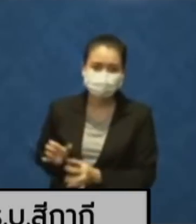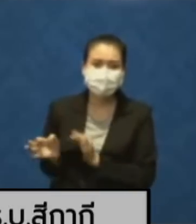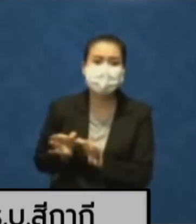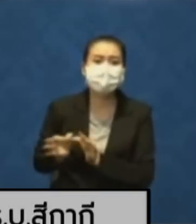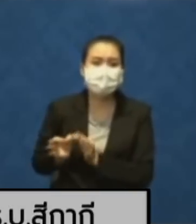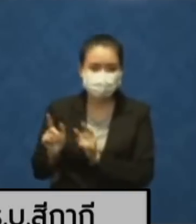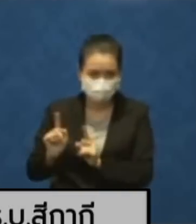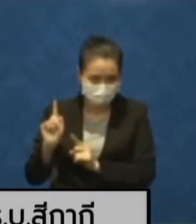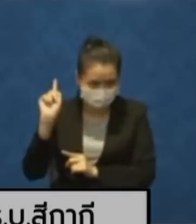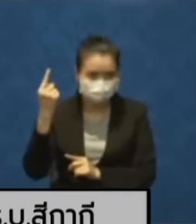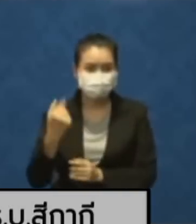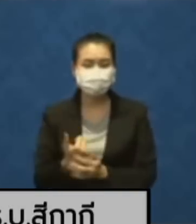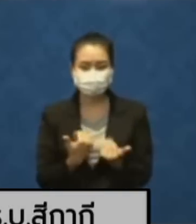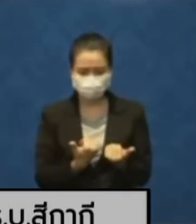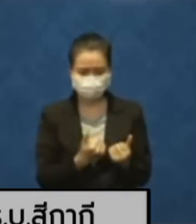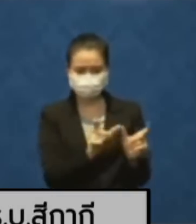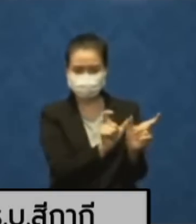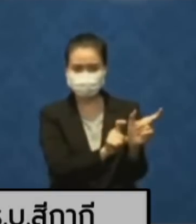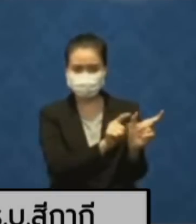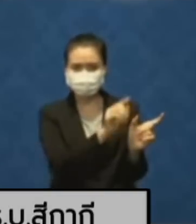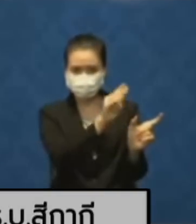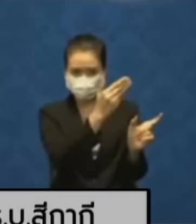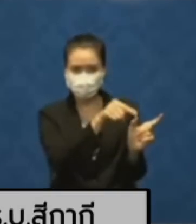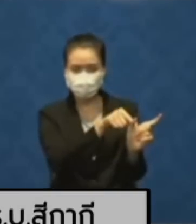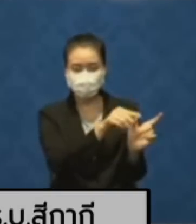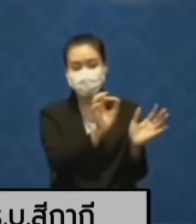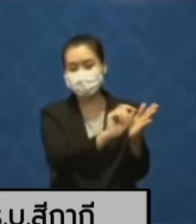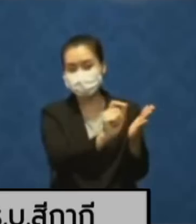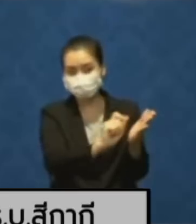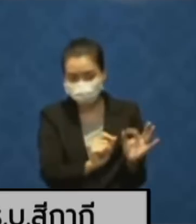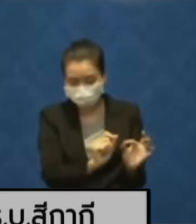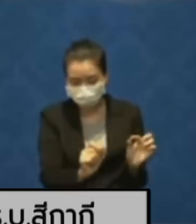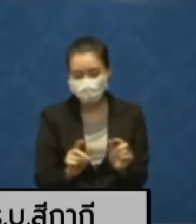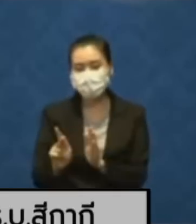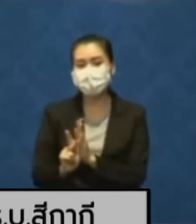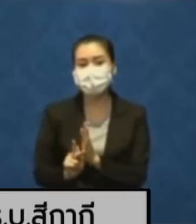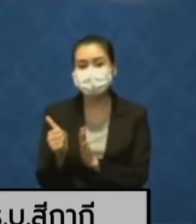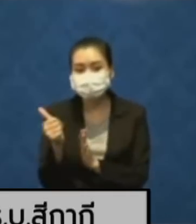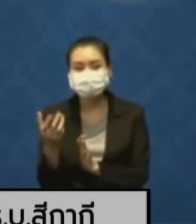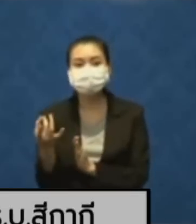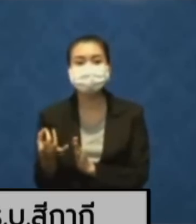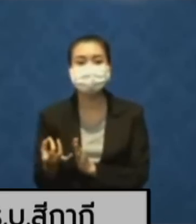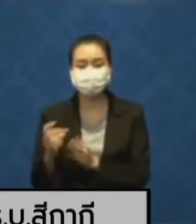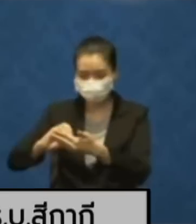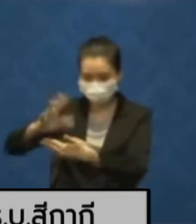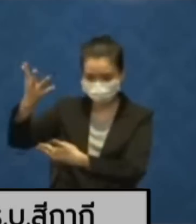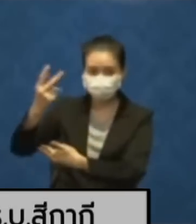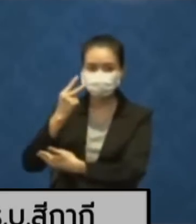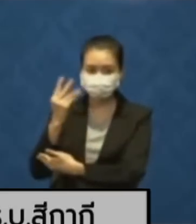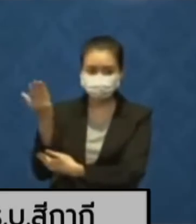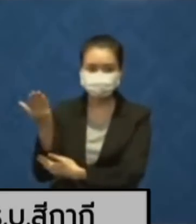่ พูค นี้ ก่อนว่าย ร่ ว่าย คำ ว แก กด หมาย อ เสี อะไรเชิน ข พอ้ ครั